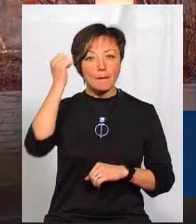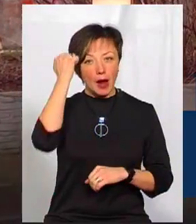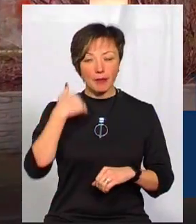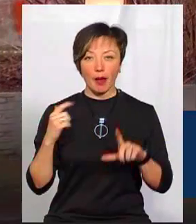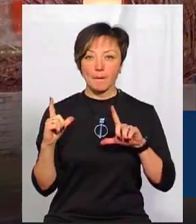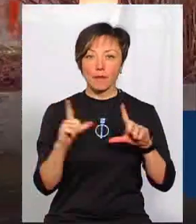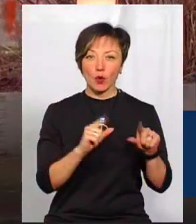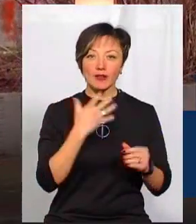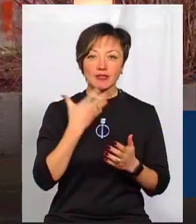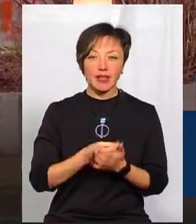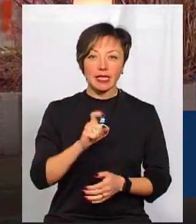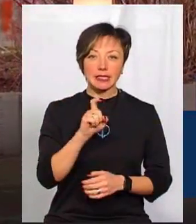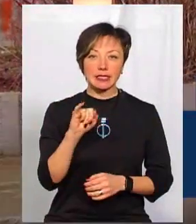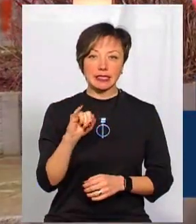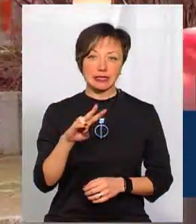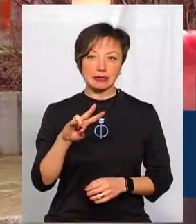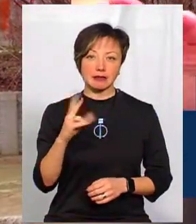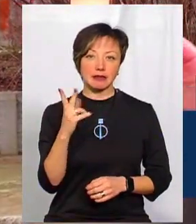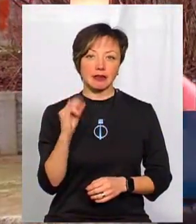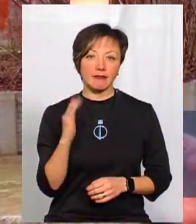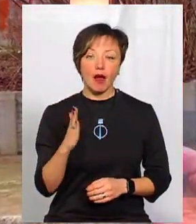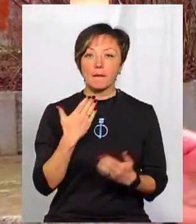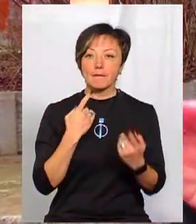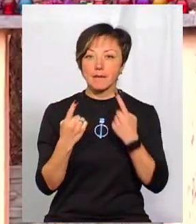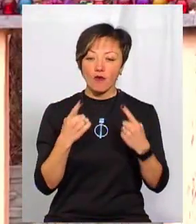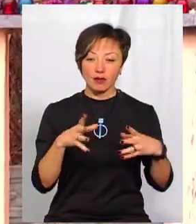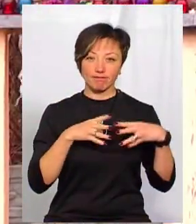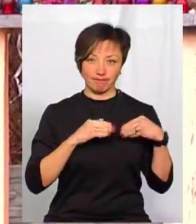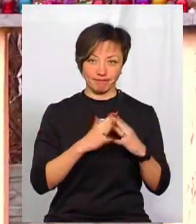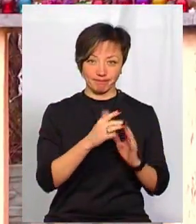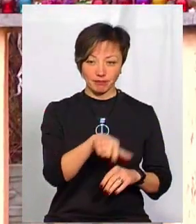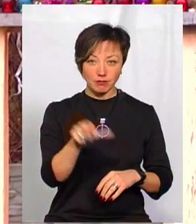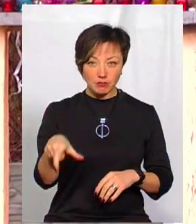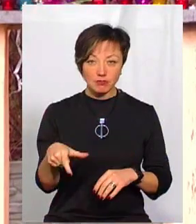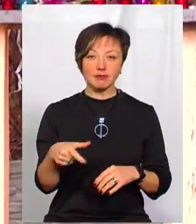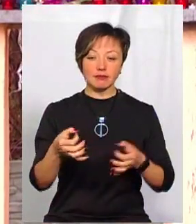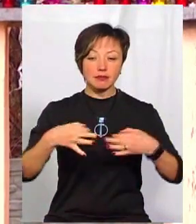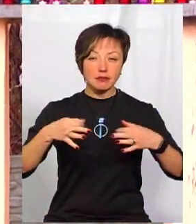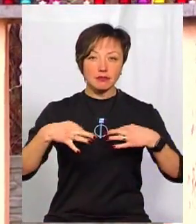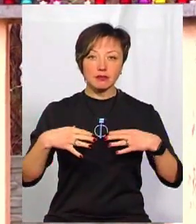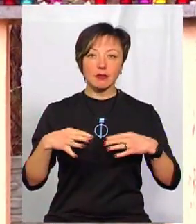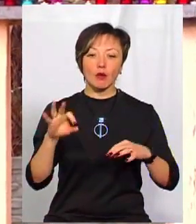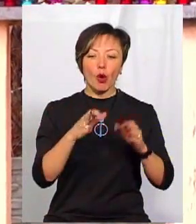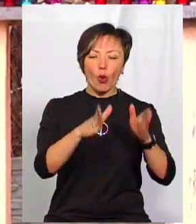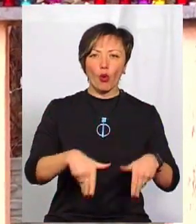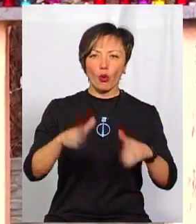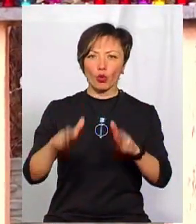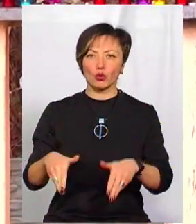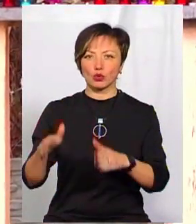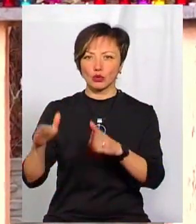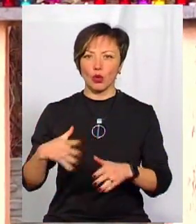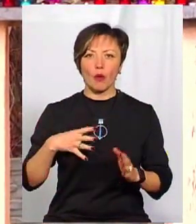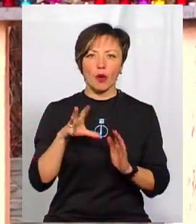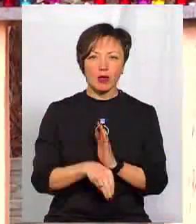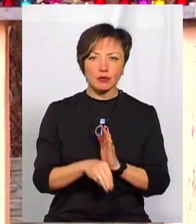поїхала в свій Зіньків і поговорила зі своїми односельчанами. Назвали мені про кожного